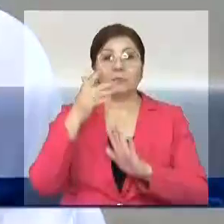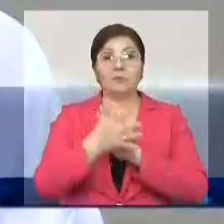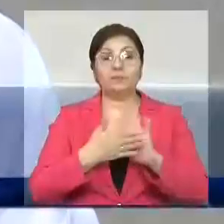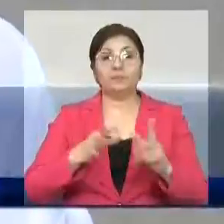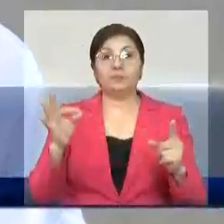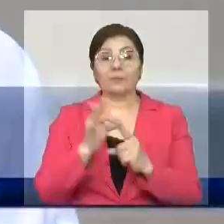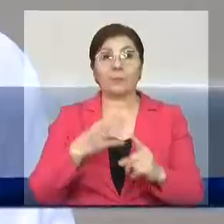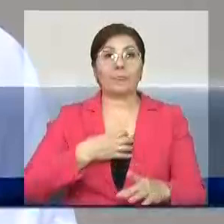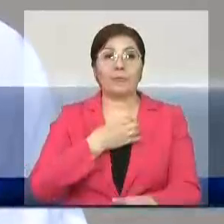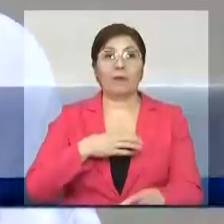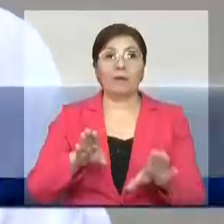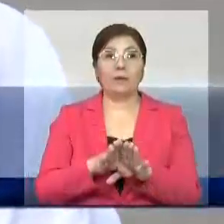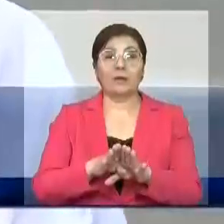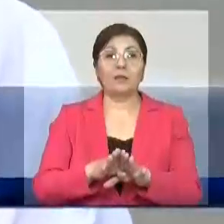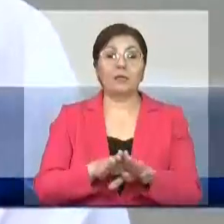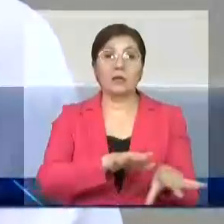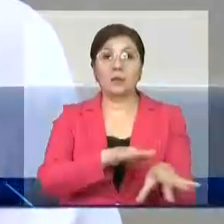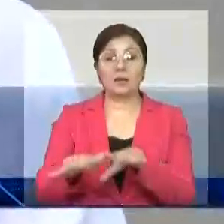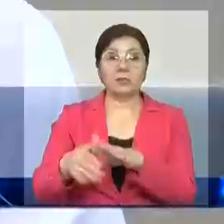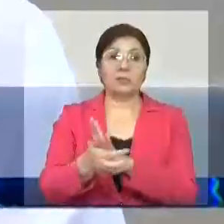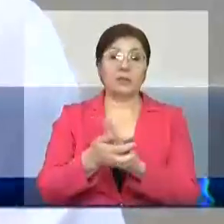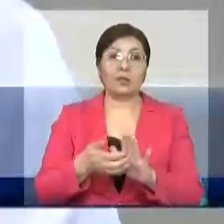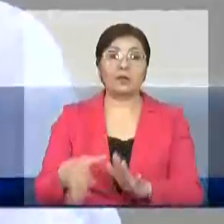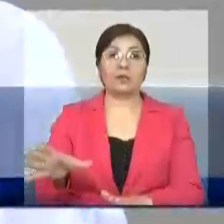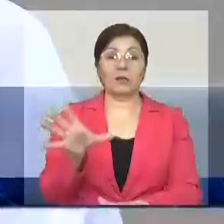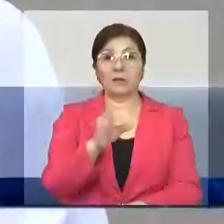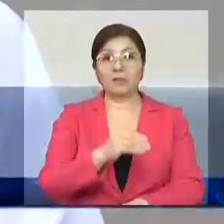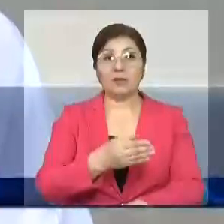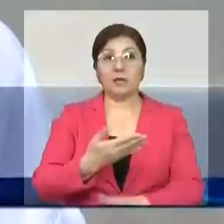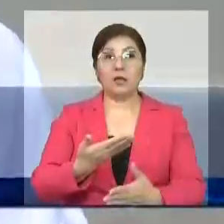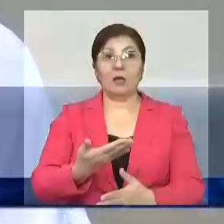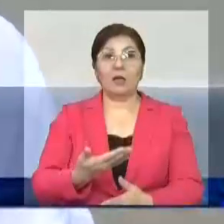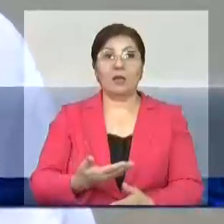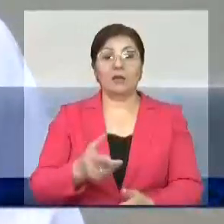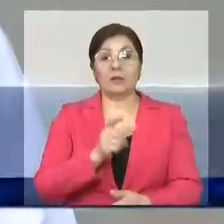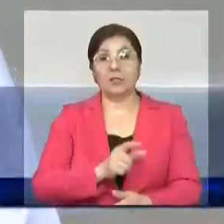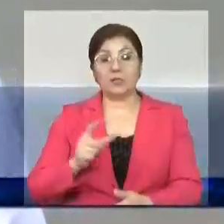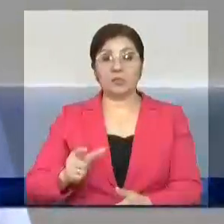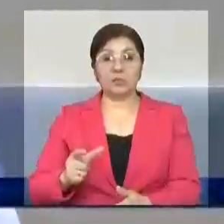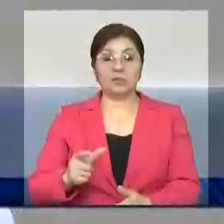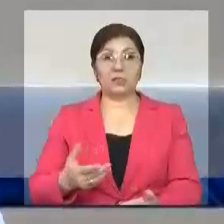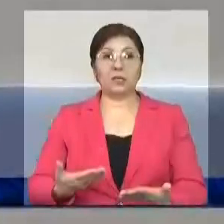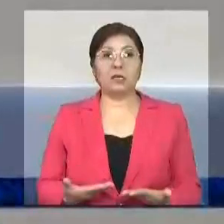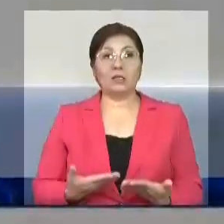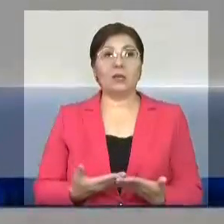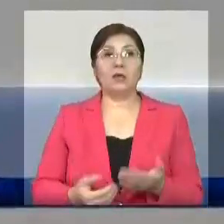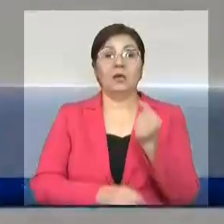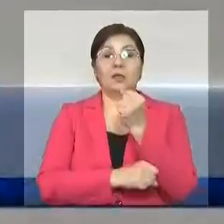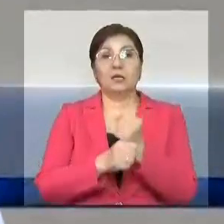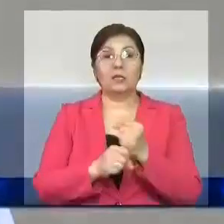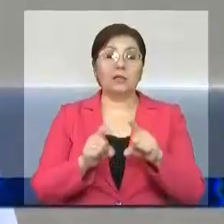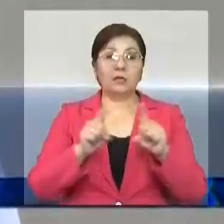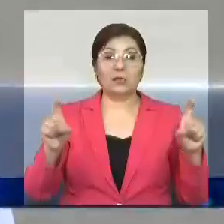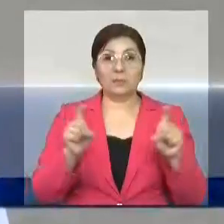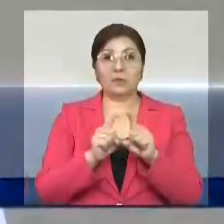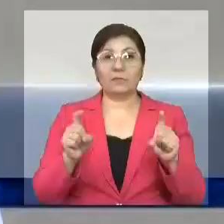цель, важность данной акции и призываем всех в городе сотрудников организаций,